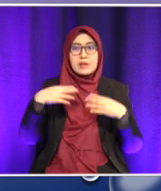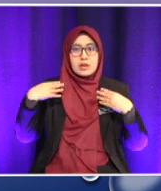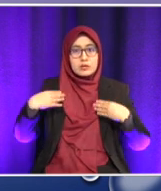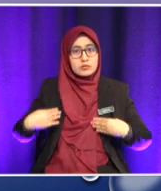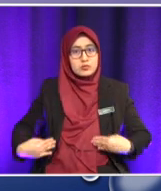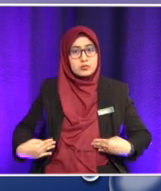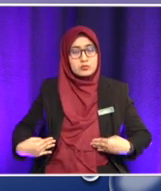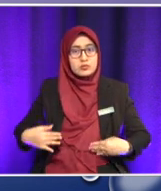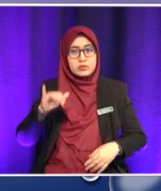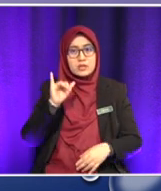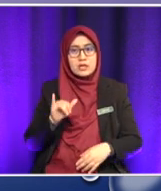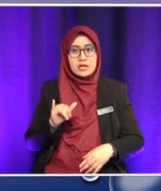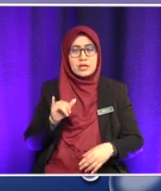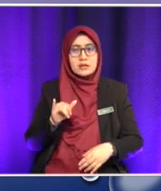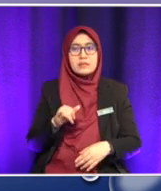berani